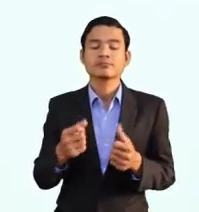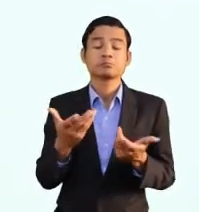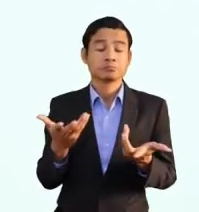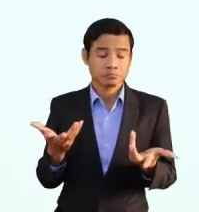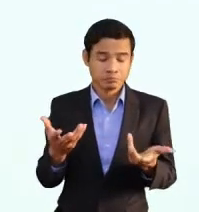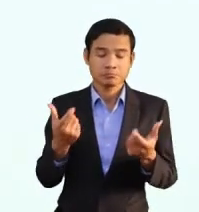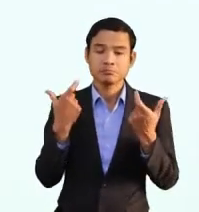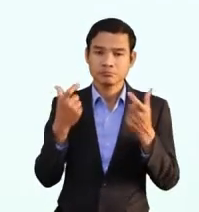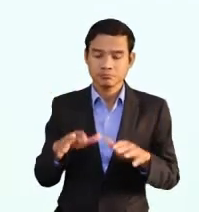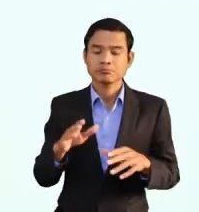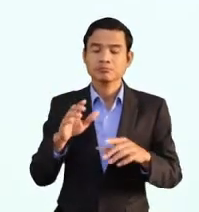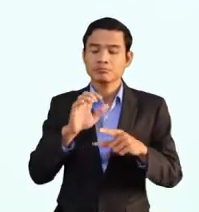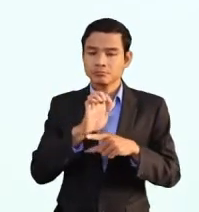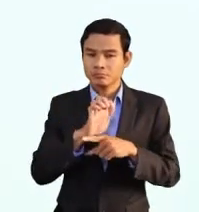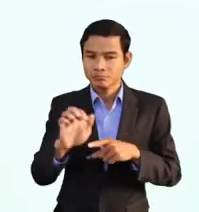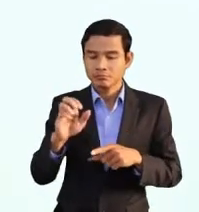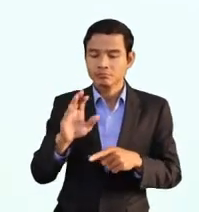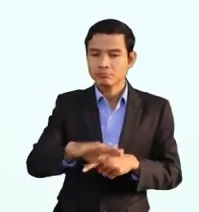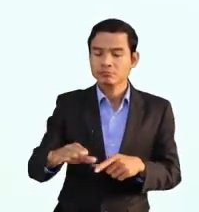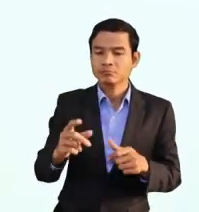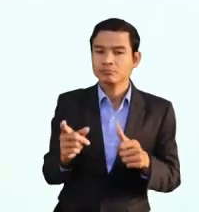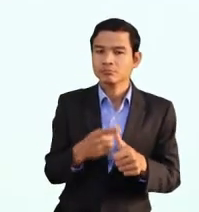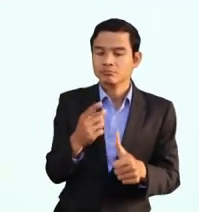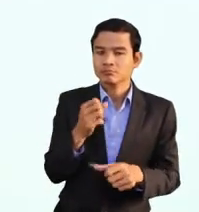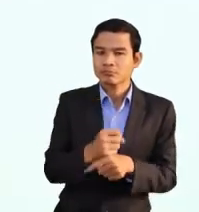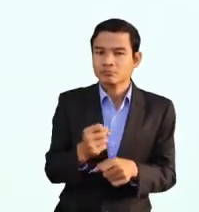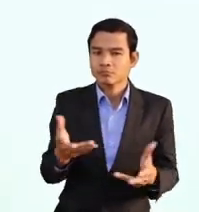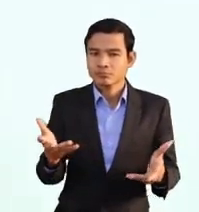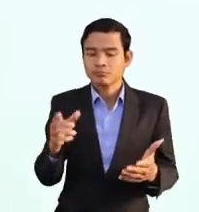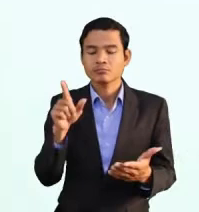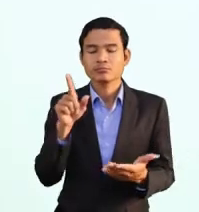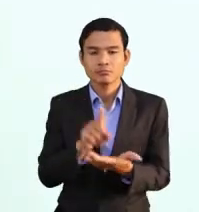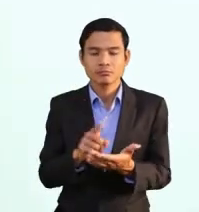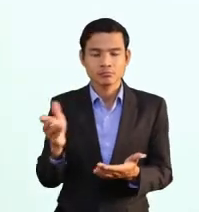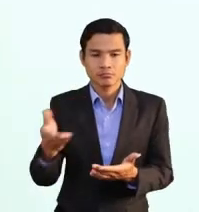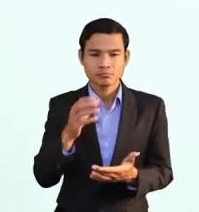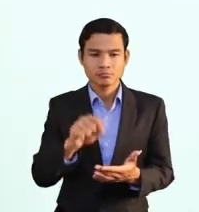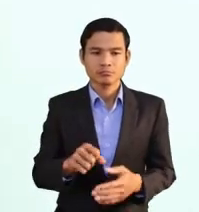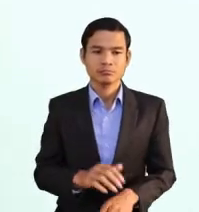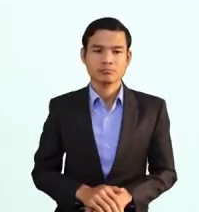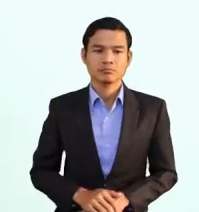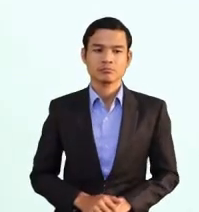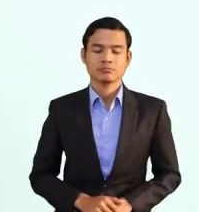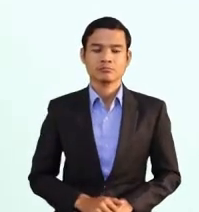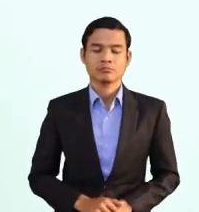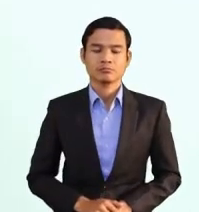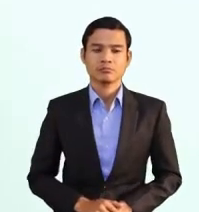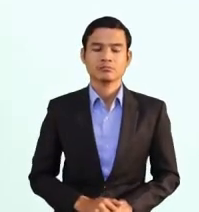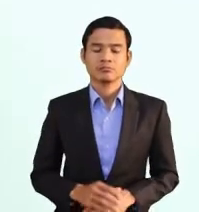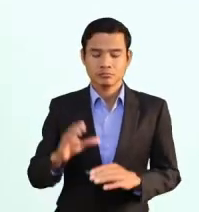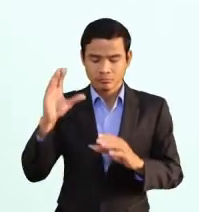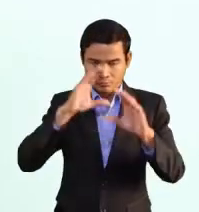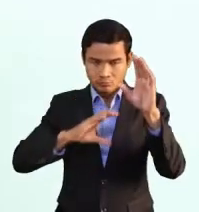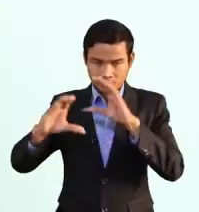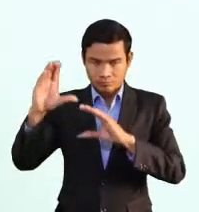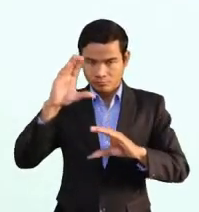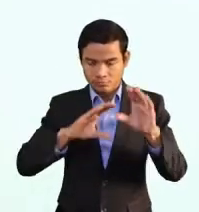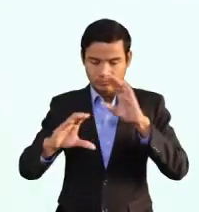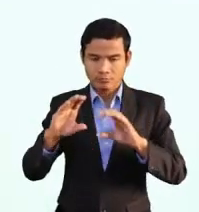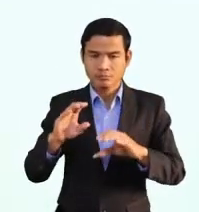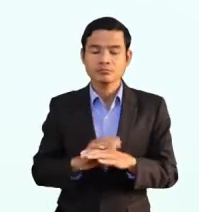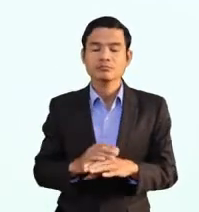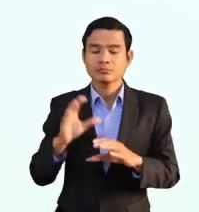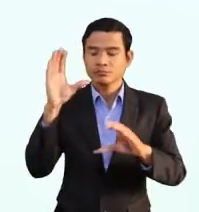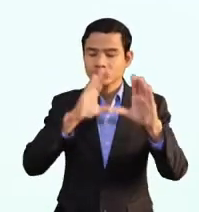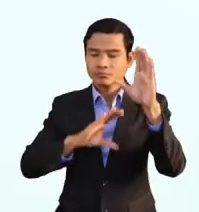nát cha tập bốn dân trời thương mạch đại con cha là ổn nà cứ dân trời rộp nà con á